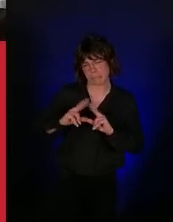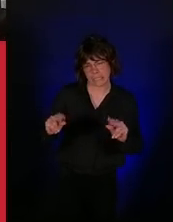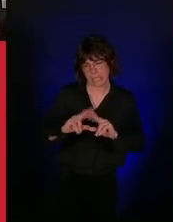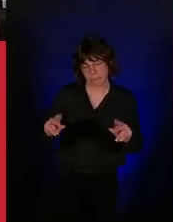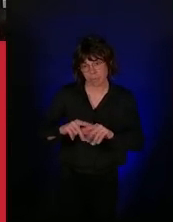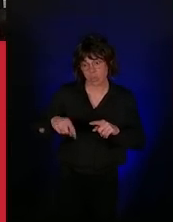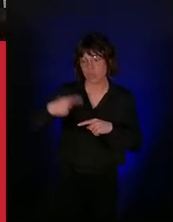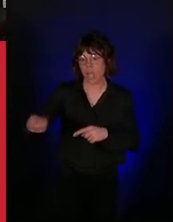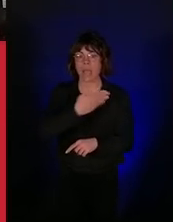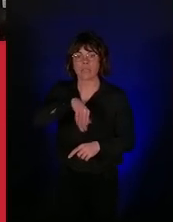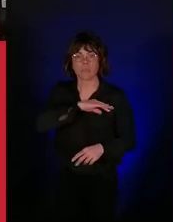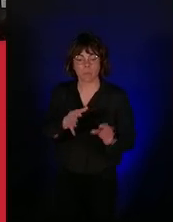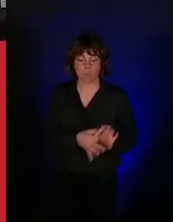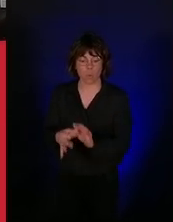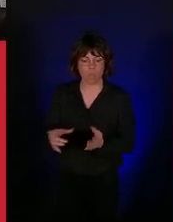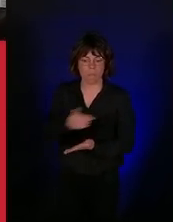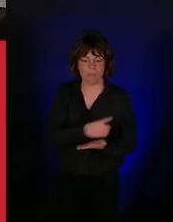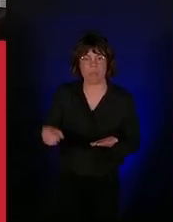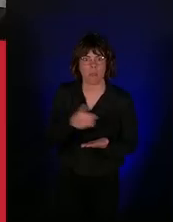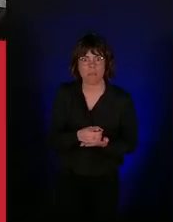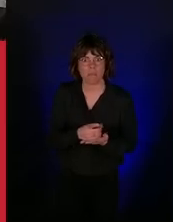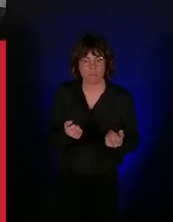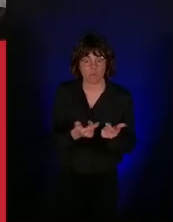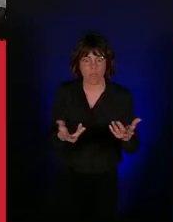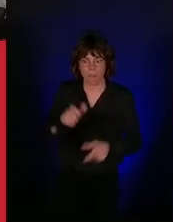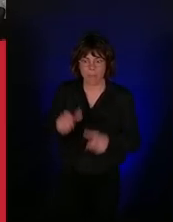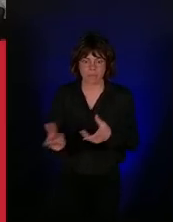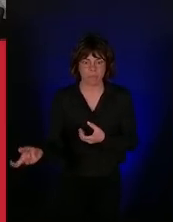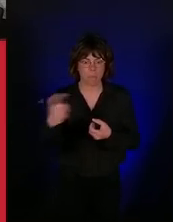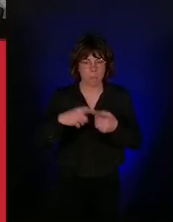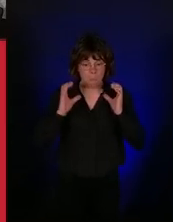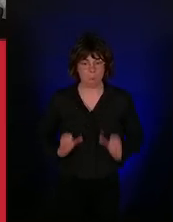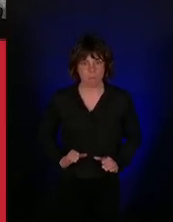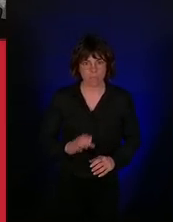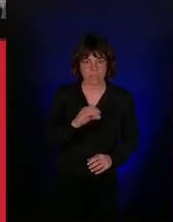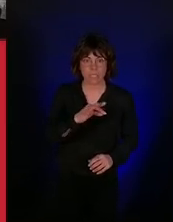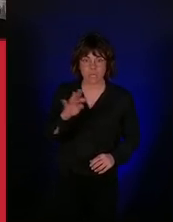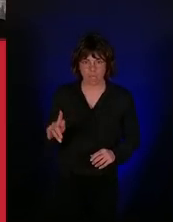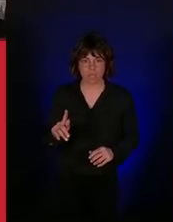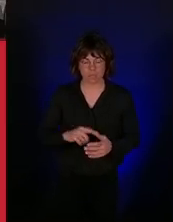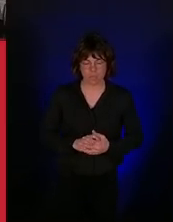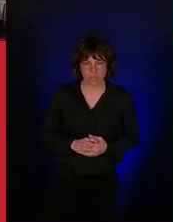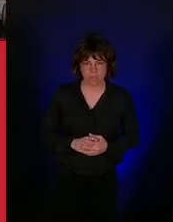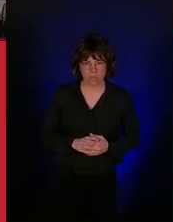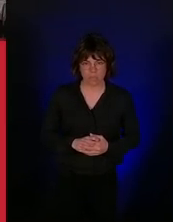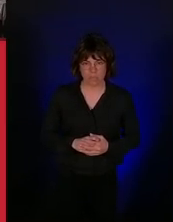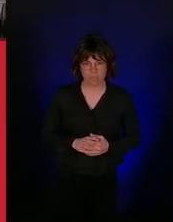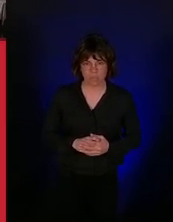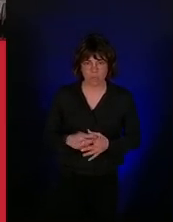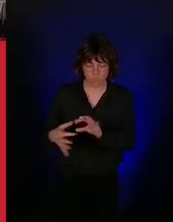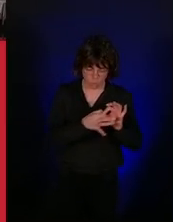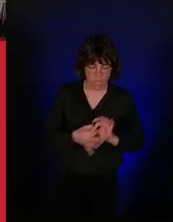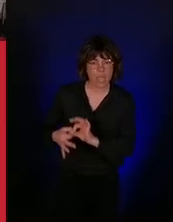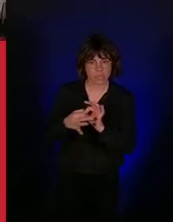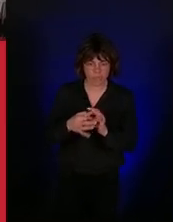jusqu'aux responsables d'union départementale, dont certains sont membres de la direction nationale de la CGT. Au-delà de la solidarité et